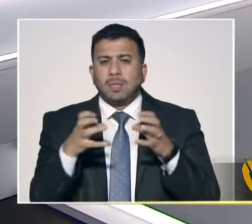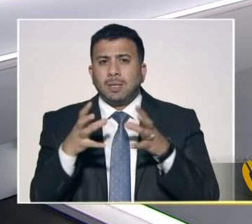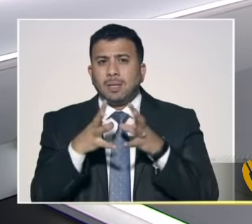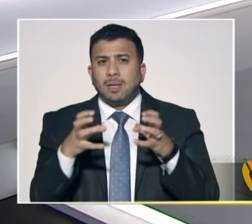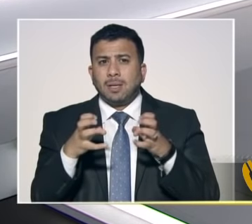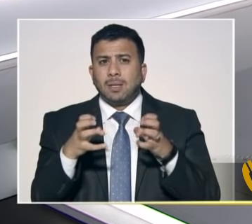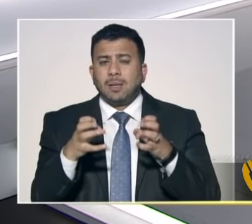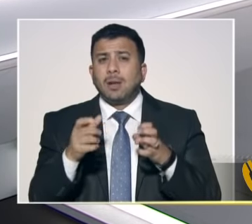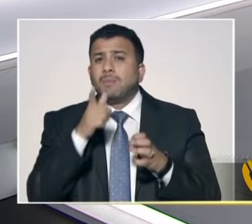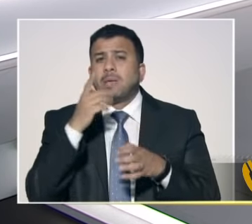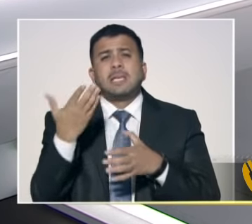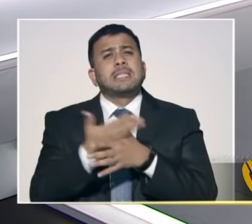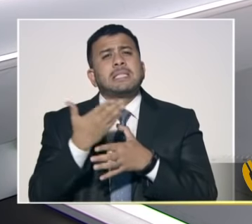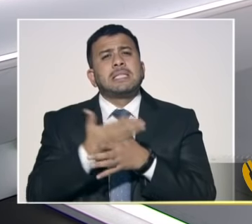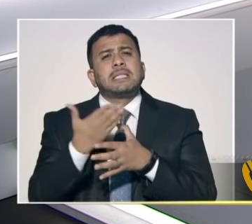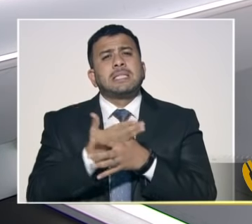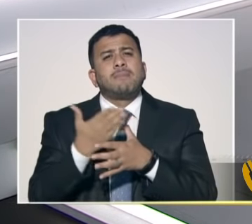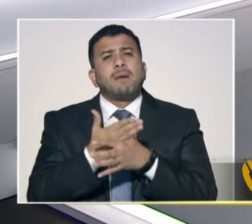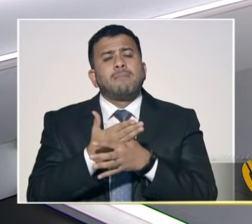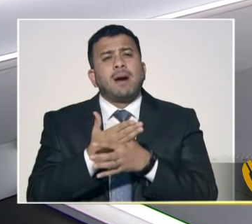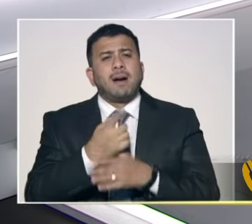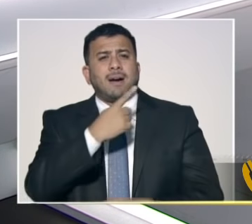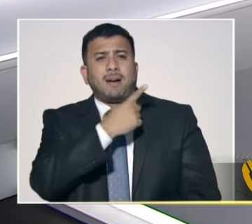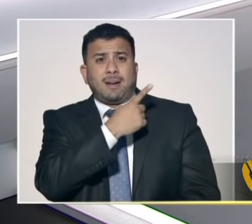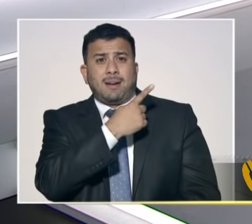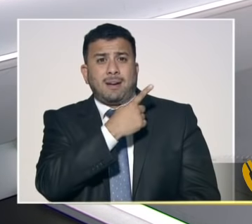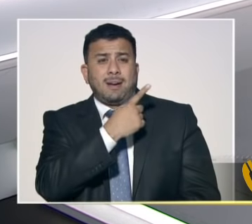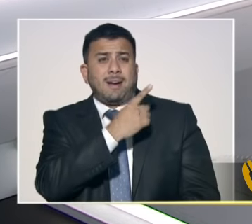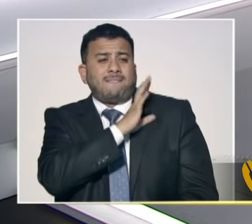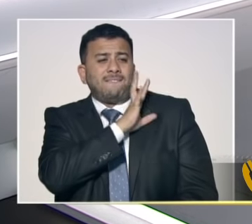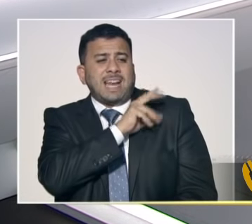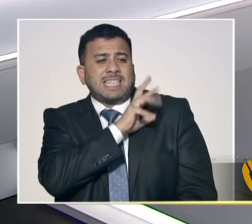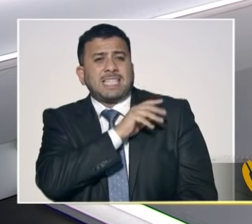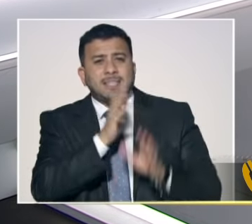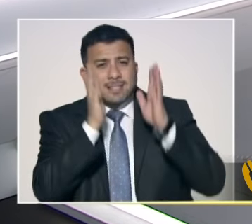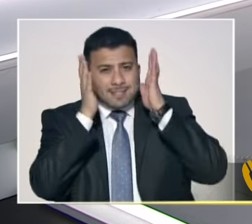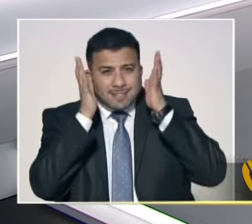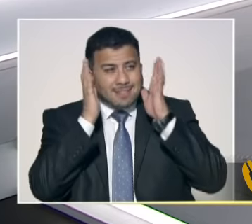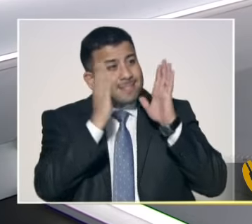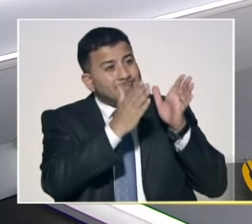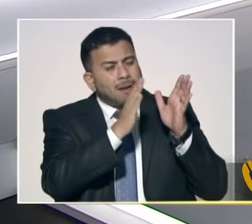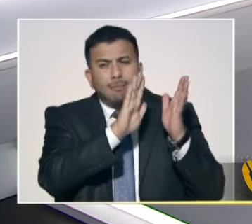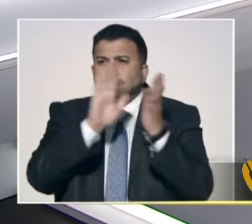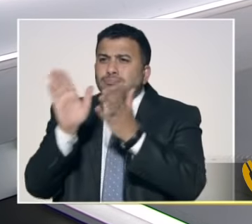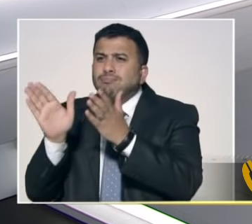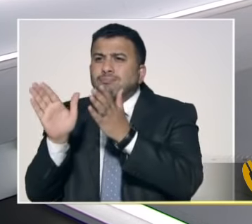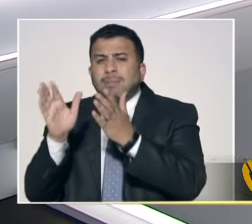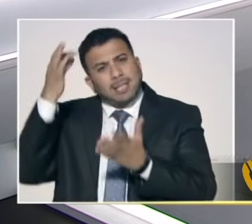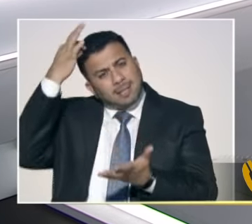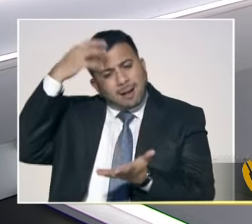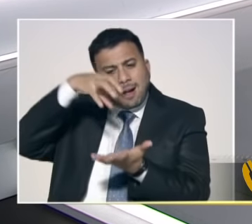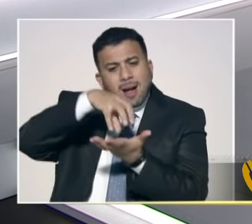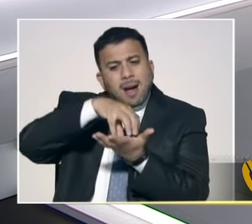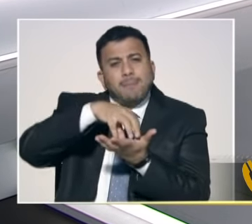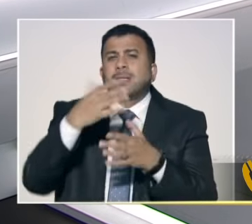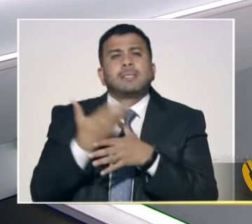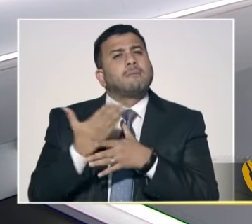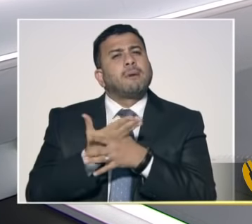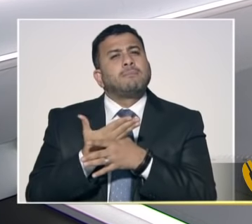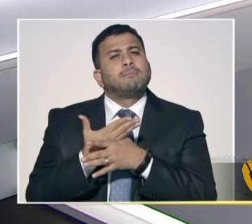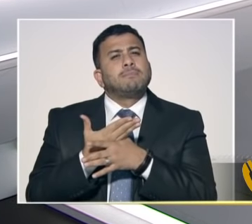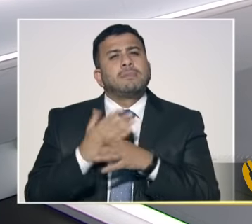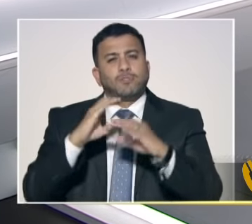قبلة المسلمين من المسجد الأقصى إلى قبلة الكعبة المشرفة؟ نعم. السؤال الثاني: إذا